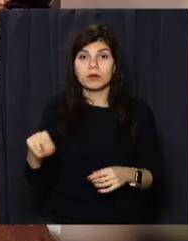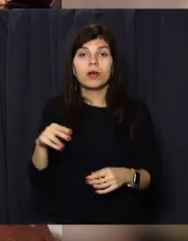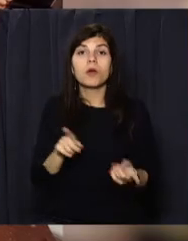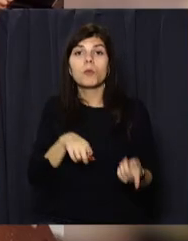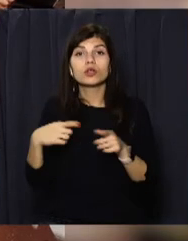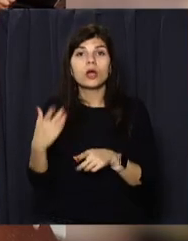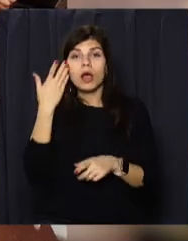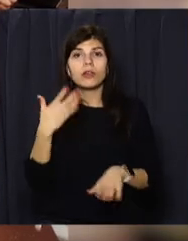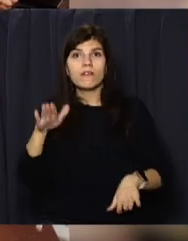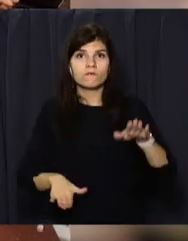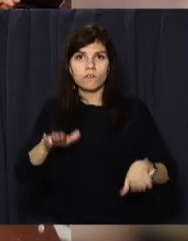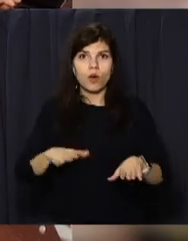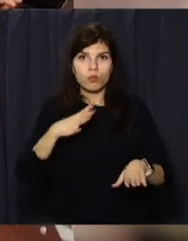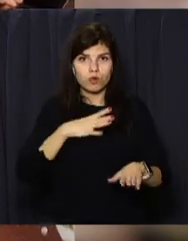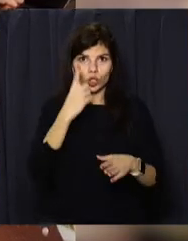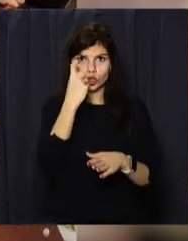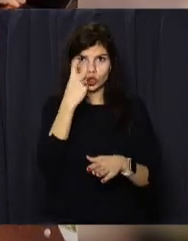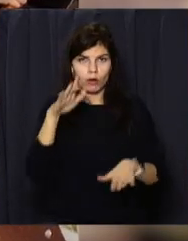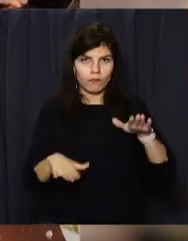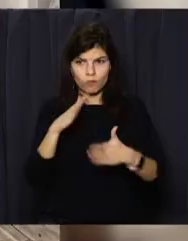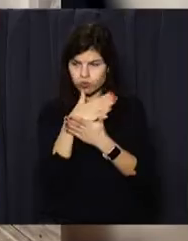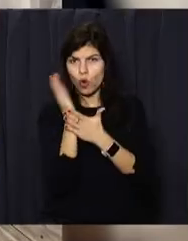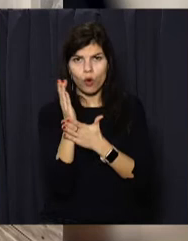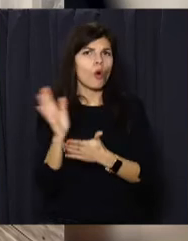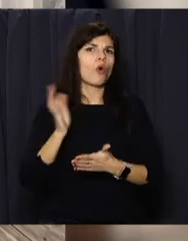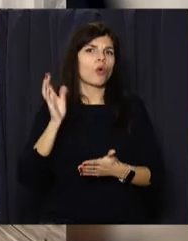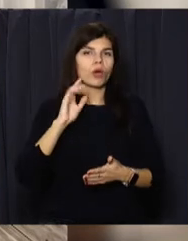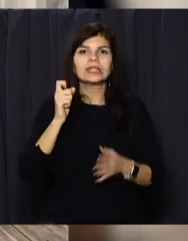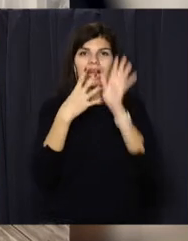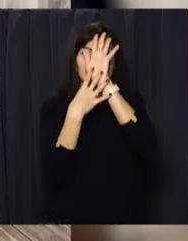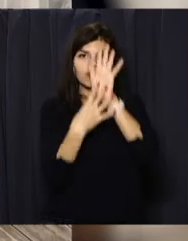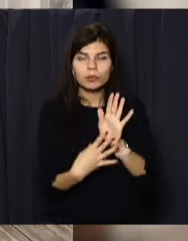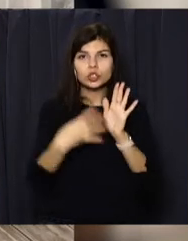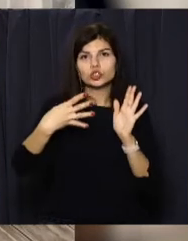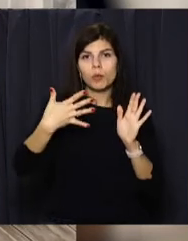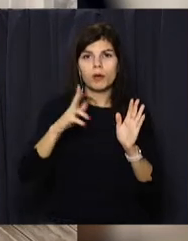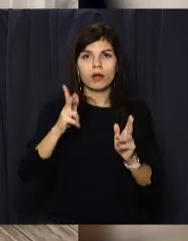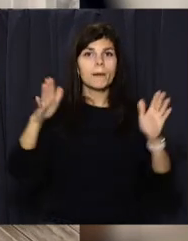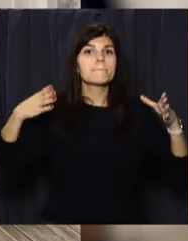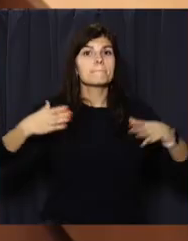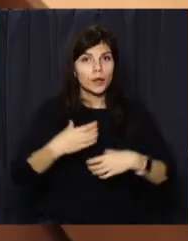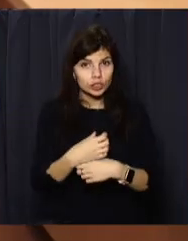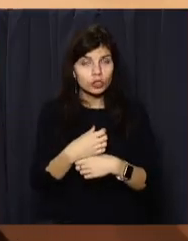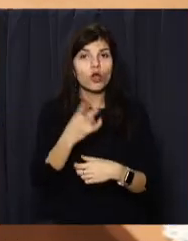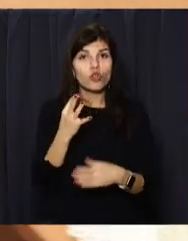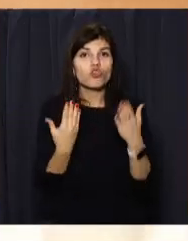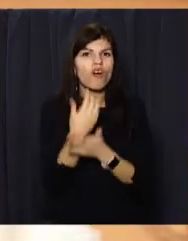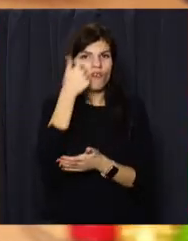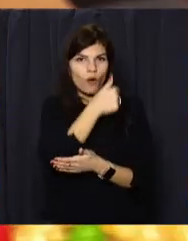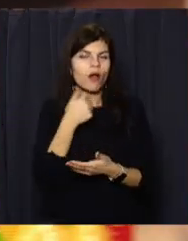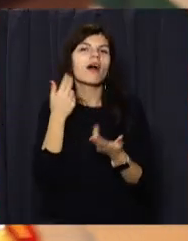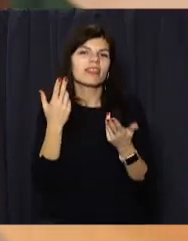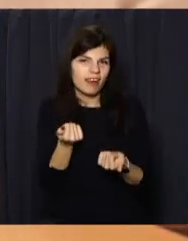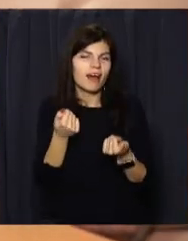коли цифра на вагах перевалила за сотню. За 9 місяців схудла на 45 кілограмів. Проте, зізнається, на Новий рік дає слабинку. Протягом